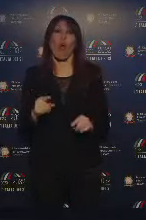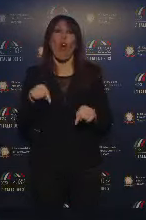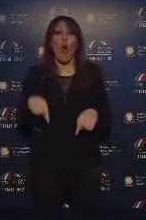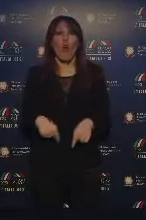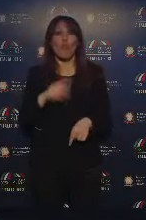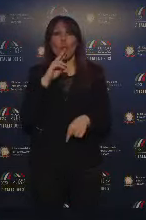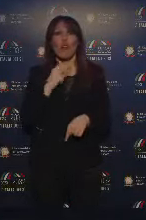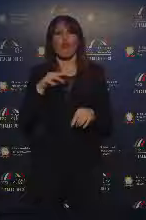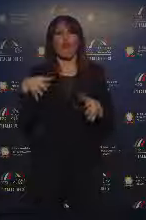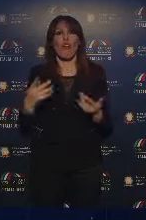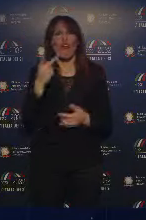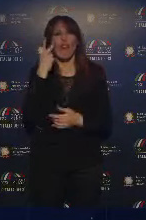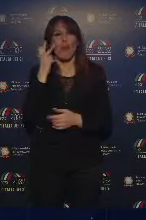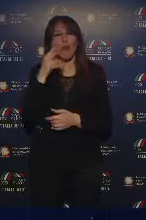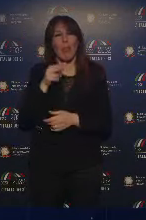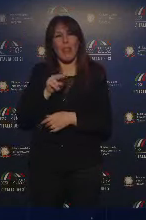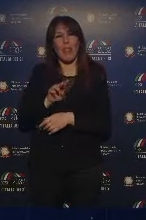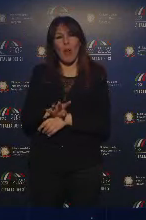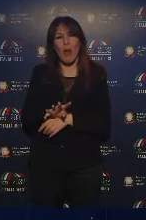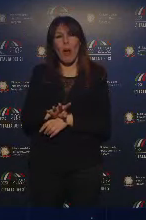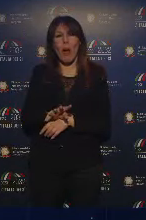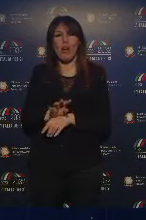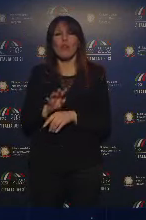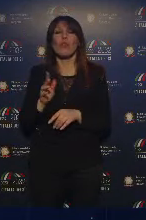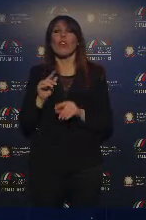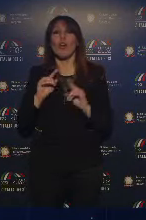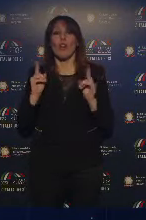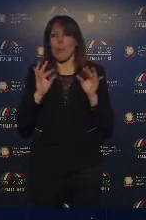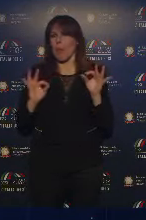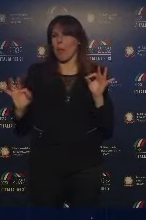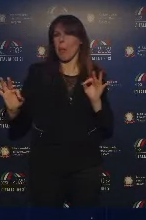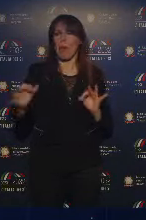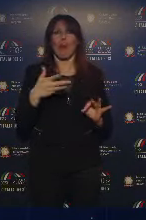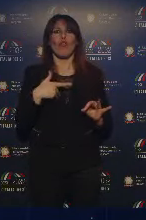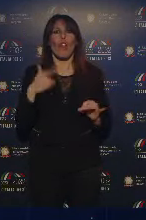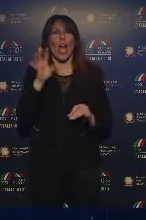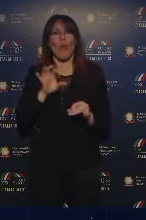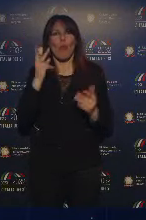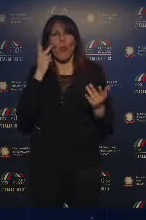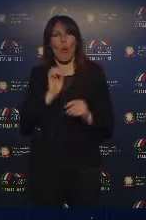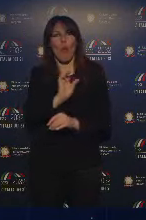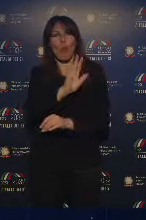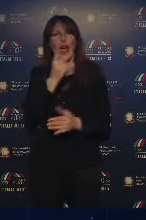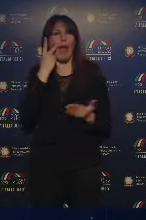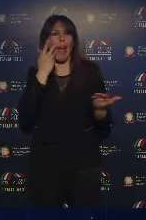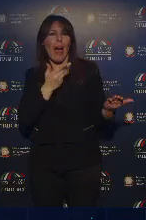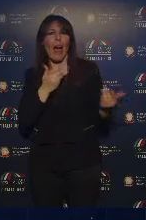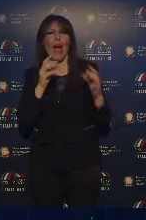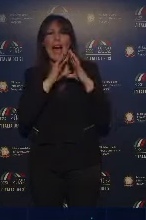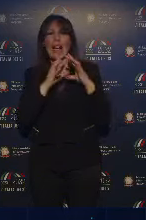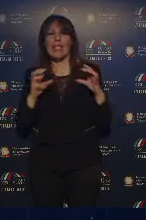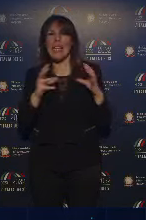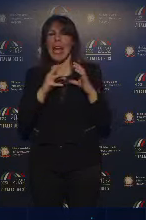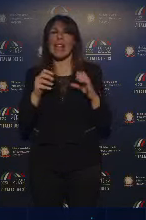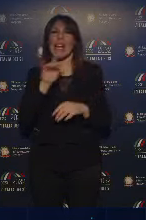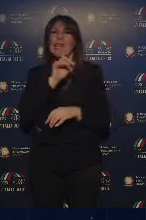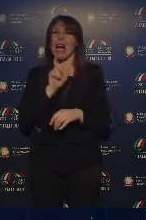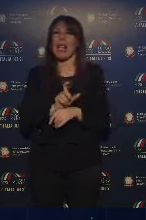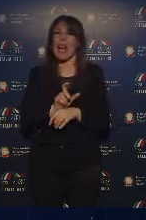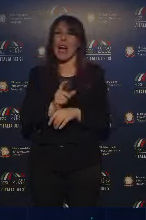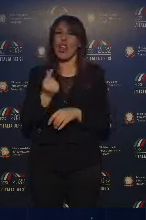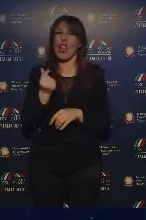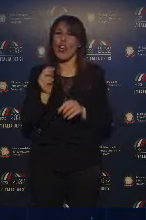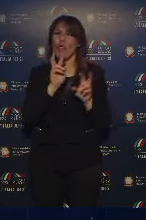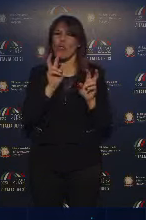circondati questa è solo la situazione Europea le aziende italiane hanno un costo energetico assolutamente superiore ai